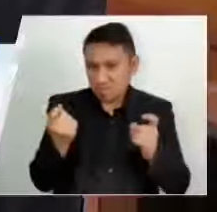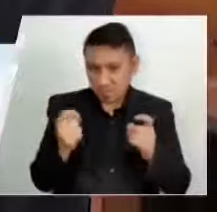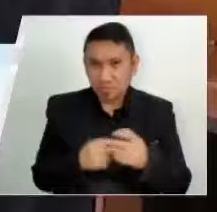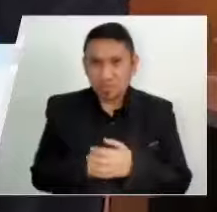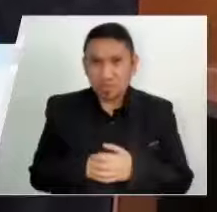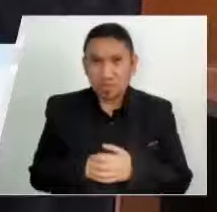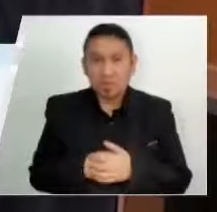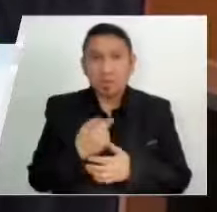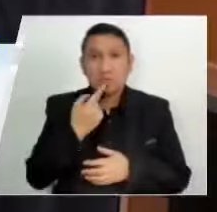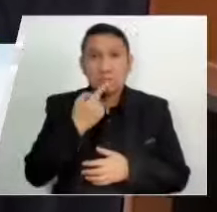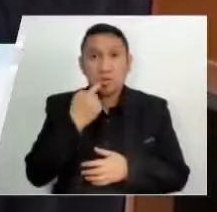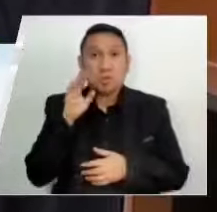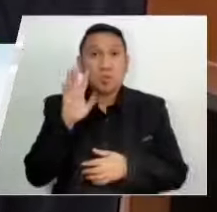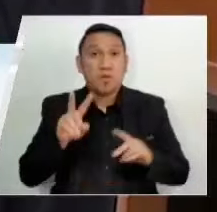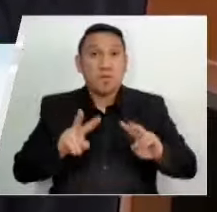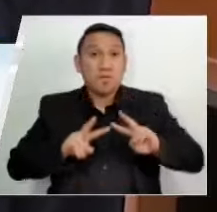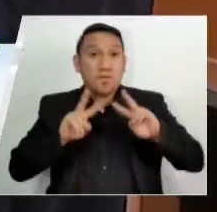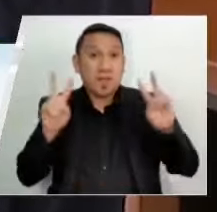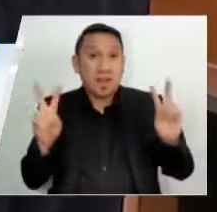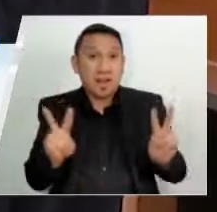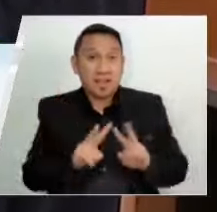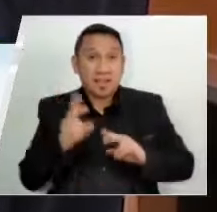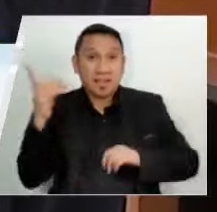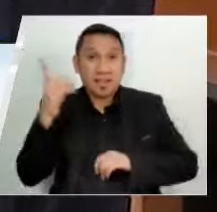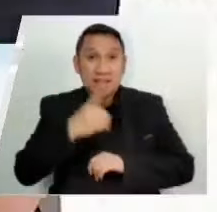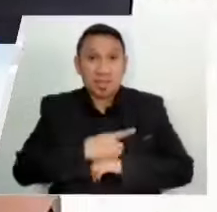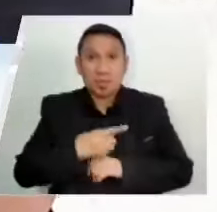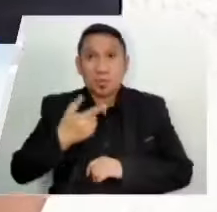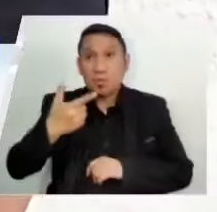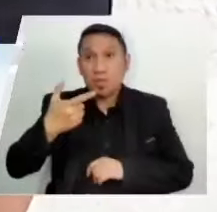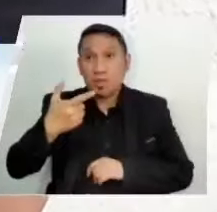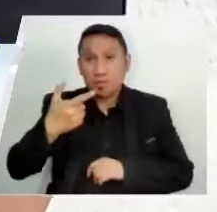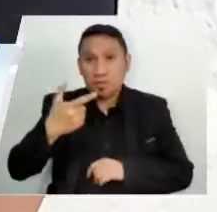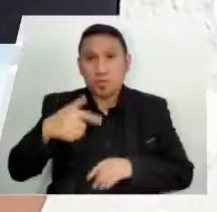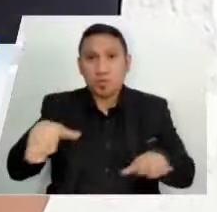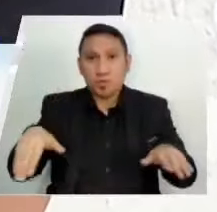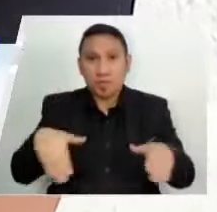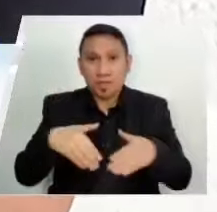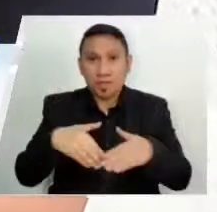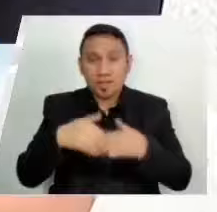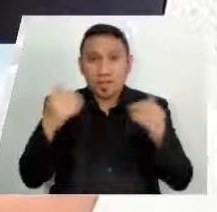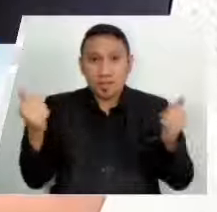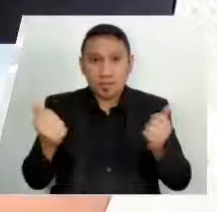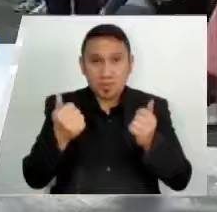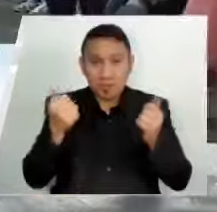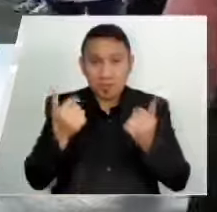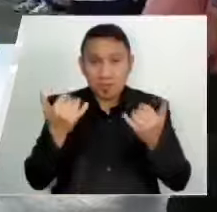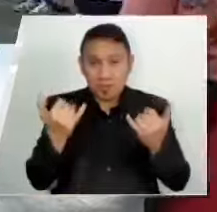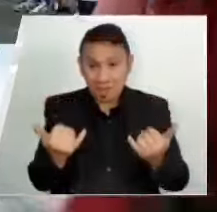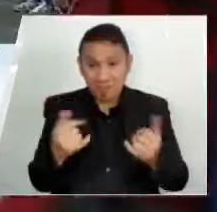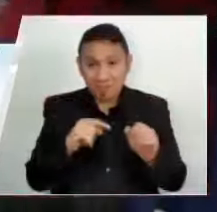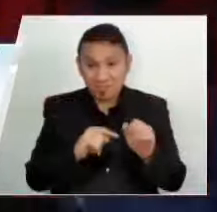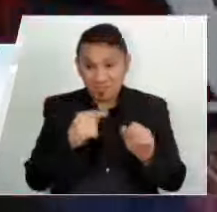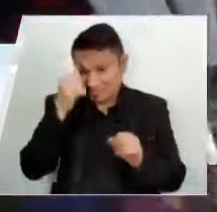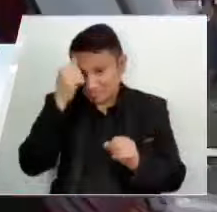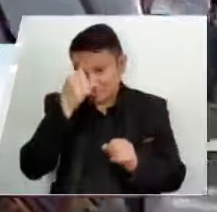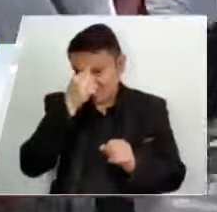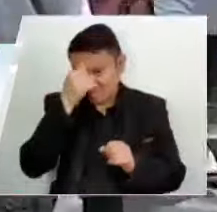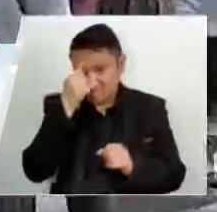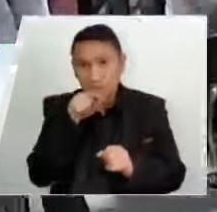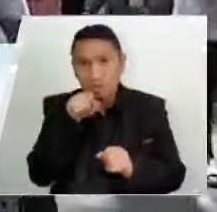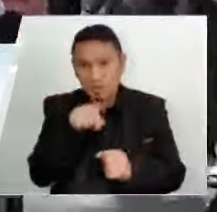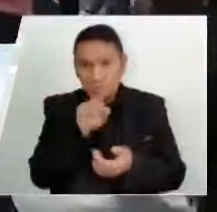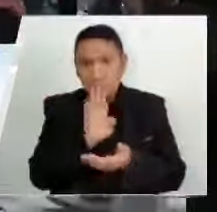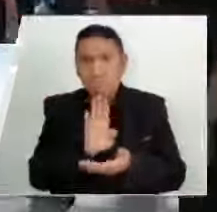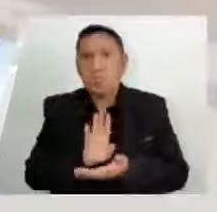sa Valentine's Day, 21st wedding anniversary din nila. At dahil natapat yan sa Ash Wednesday, sa Baclaran Church muna nag-date